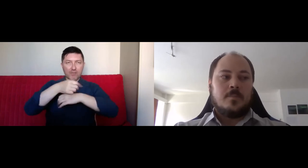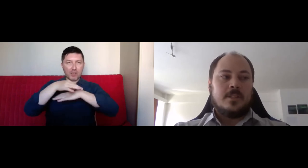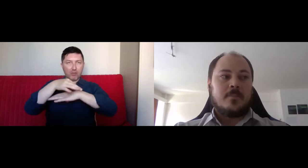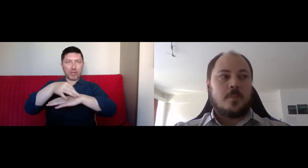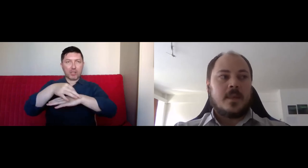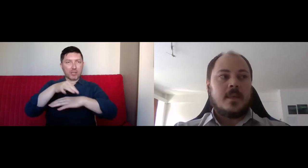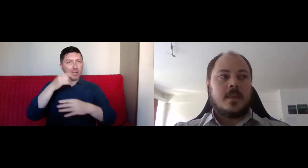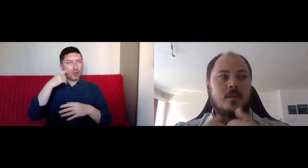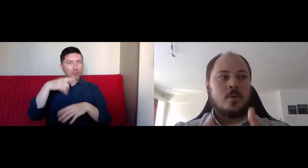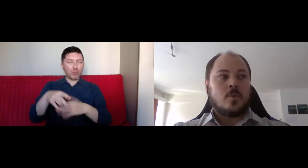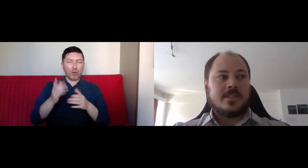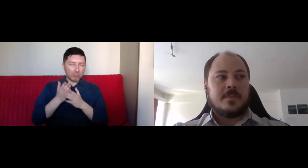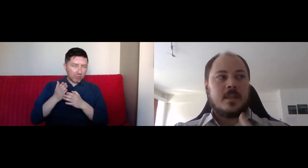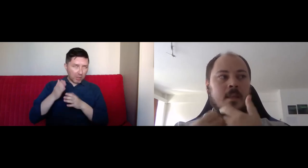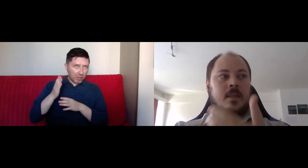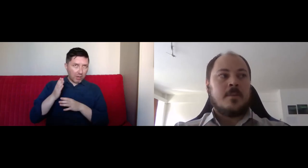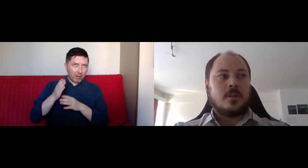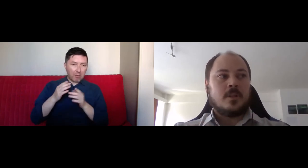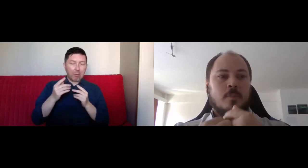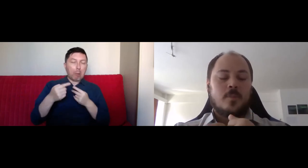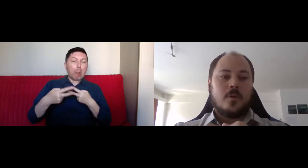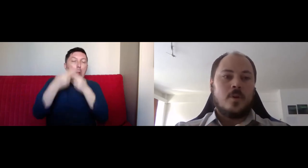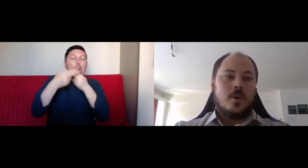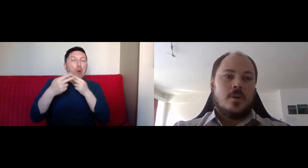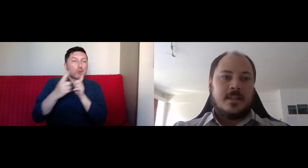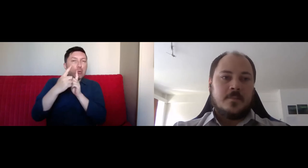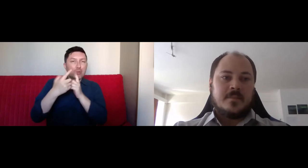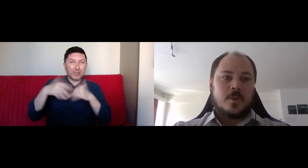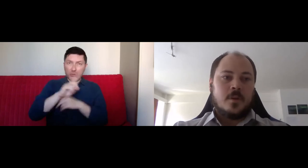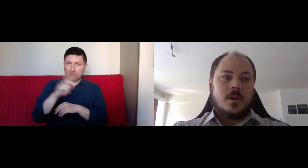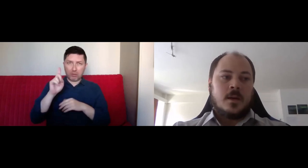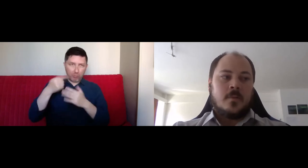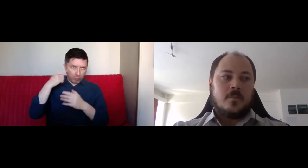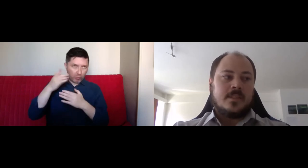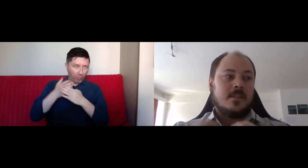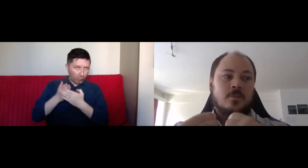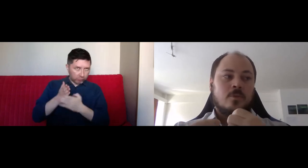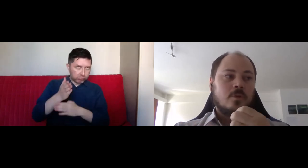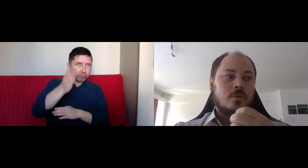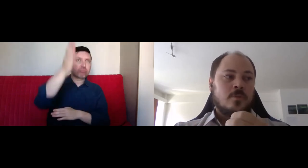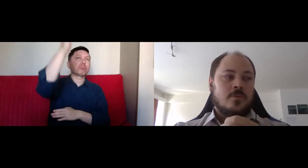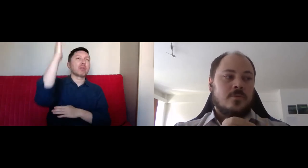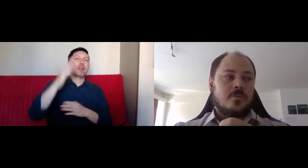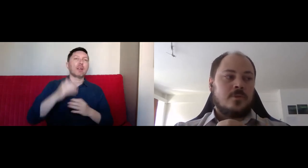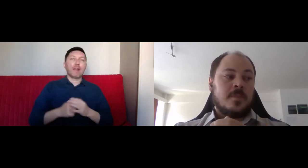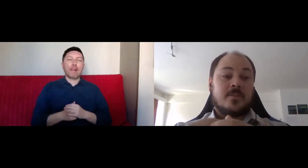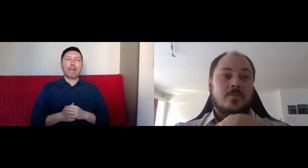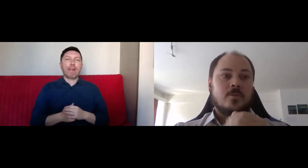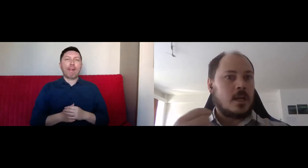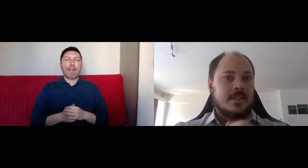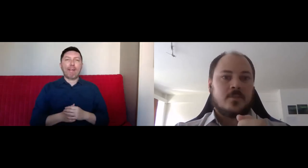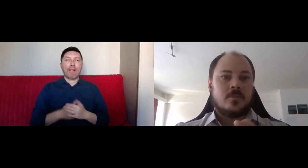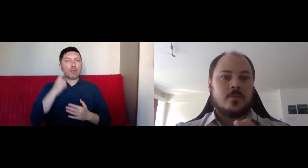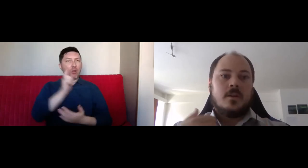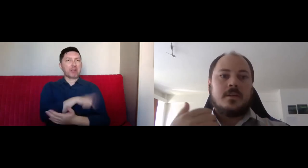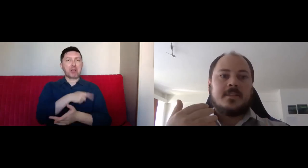qu'ils puissent s'approprier le concept et y apporter leur propre dynamisme. si on se base que sur une